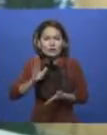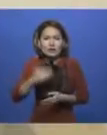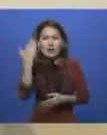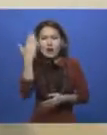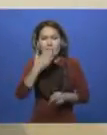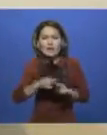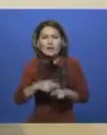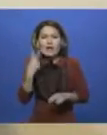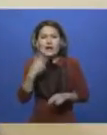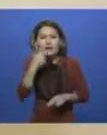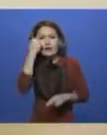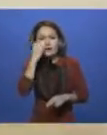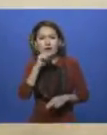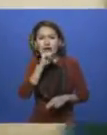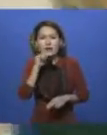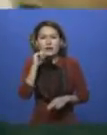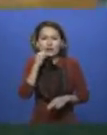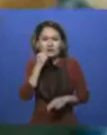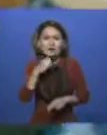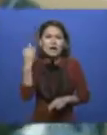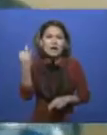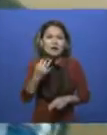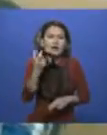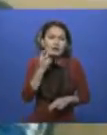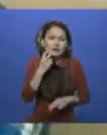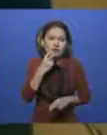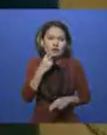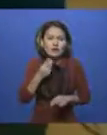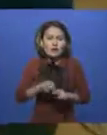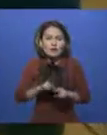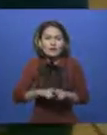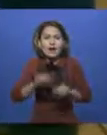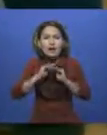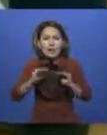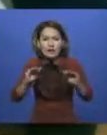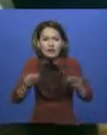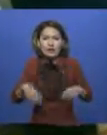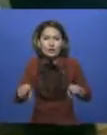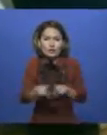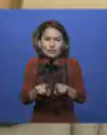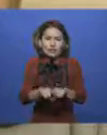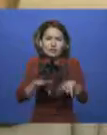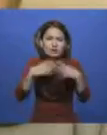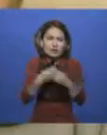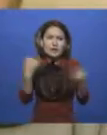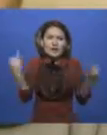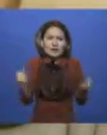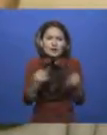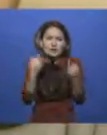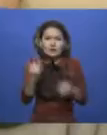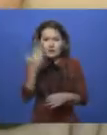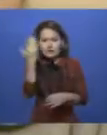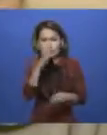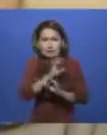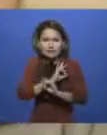екі қарттың қағытпа қалжыңдарына және олардың балаларының басынан кешкен қызықты оқиғаларына толы. Мынау кемпір шал кезінде айтады